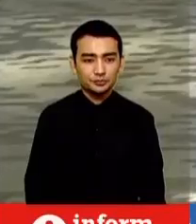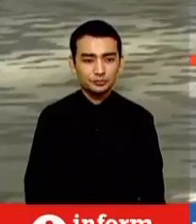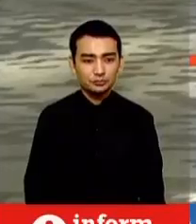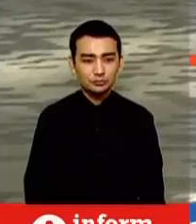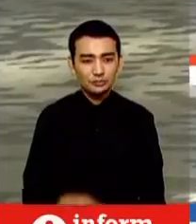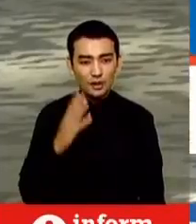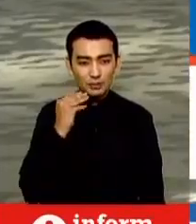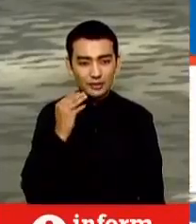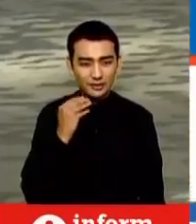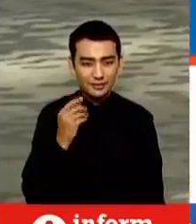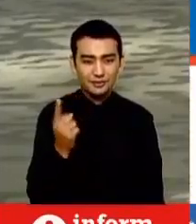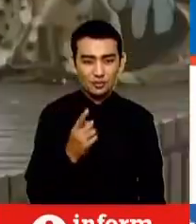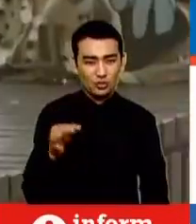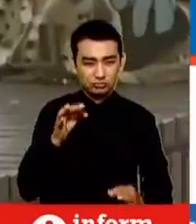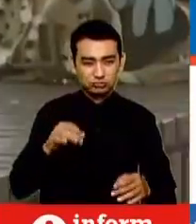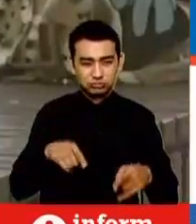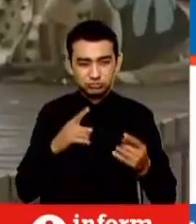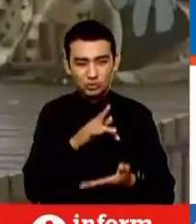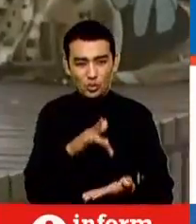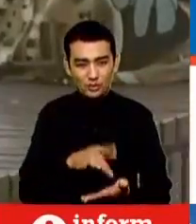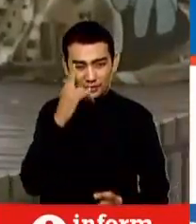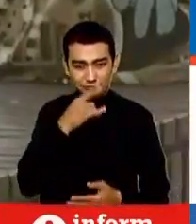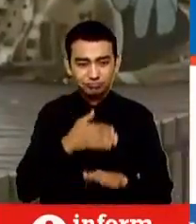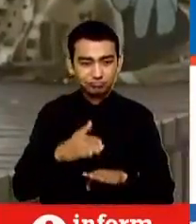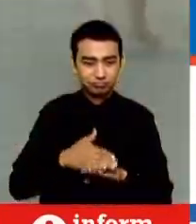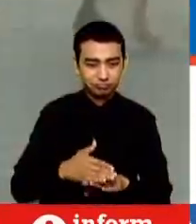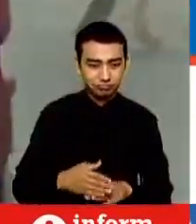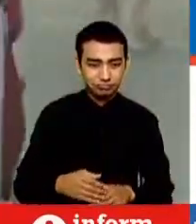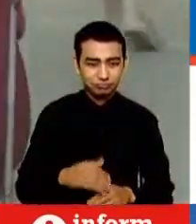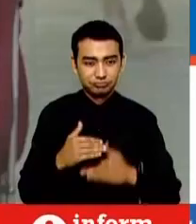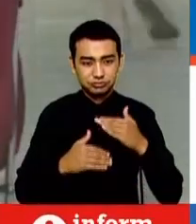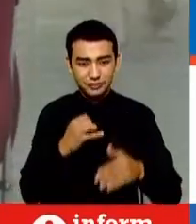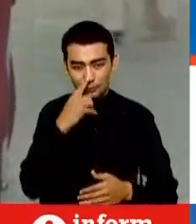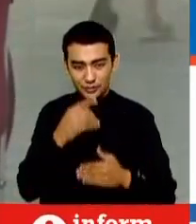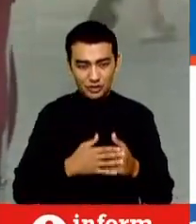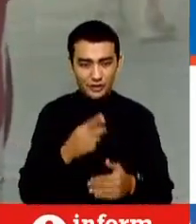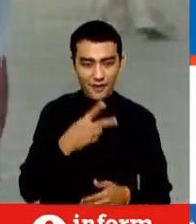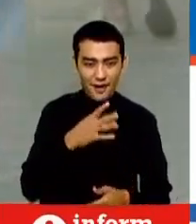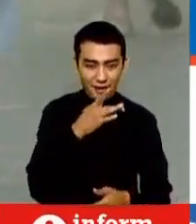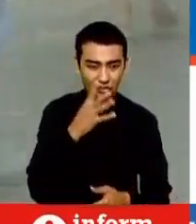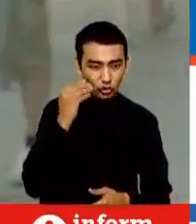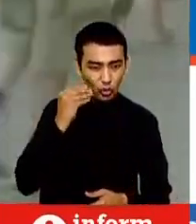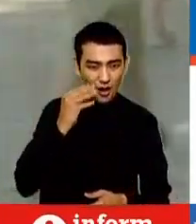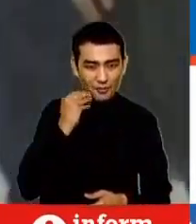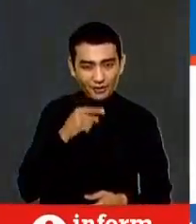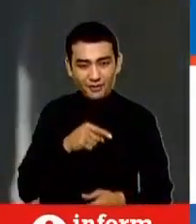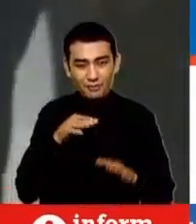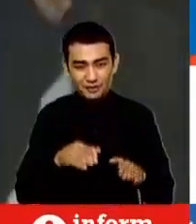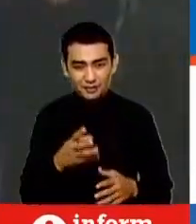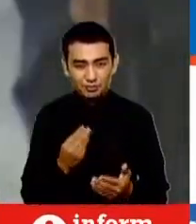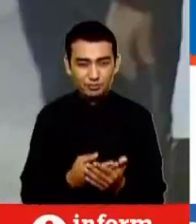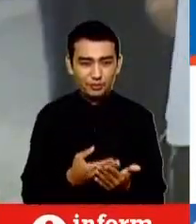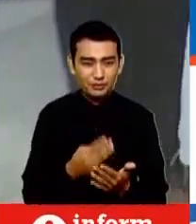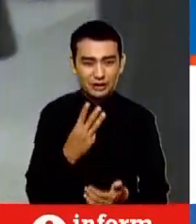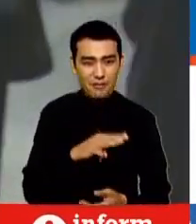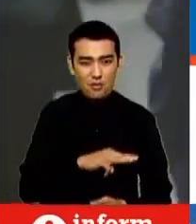Алматы один из динамично развивающихся городов Казахстана по прогнозам экспертов в ближайшие 20 лет численность населения здесь составит около